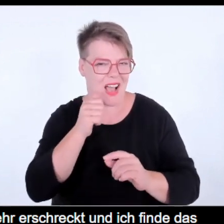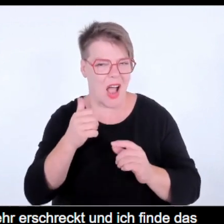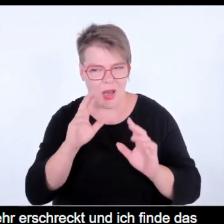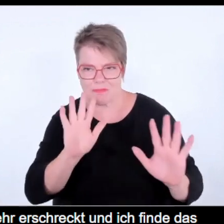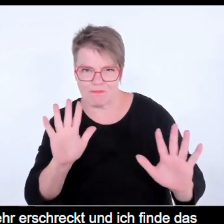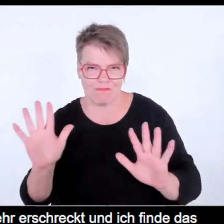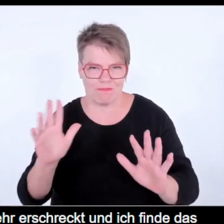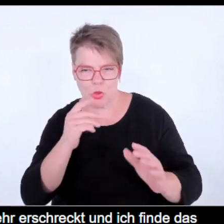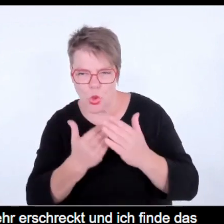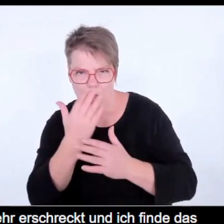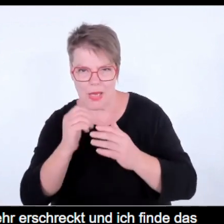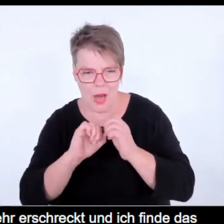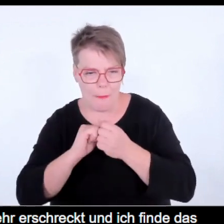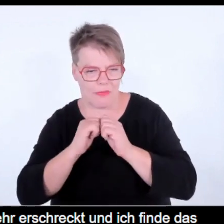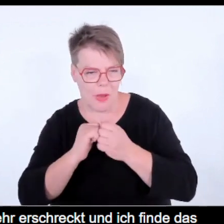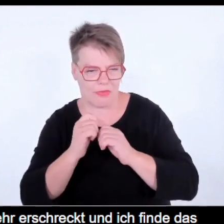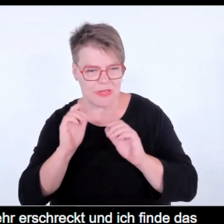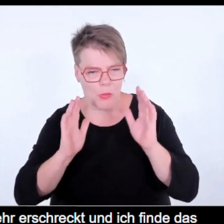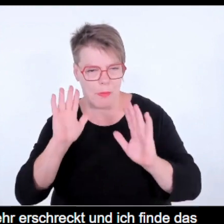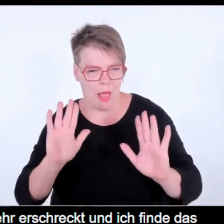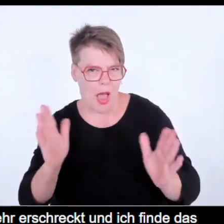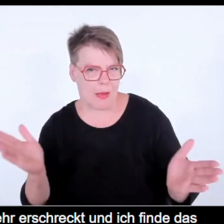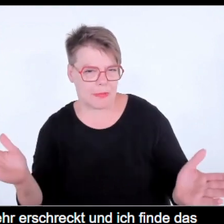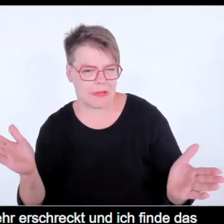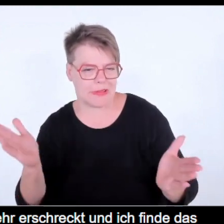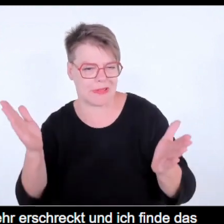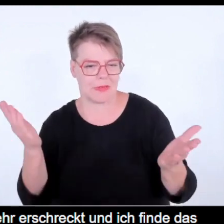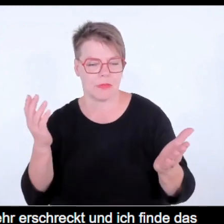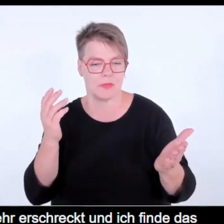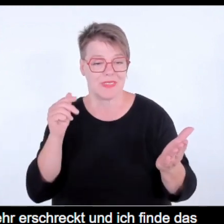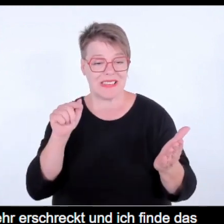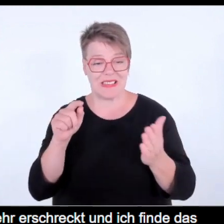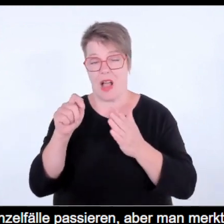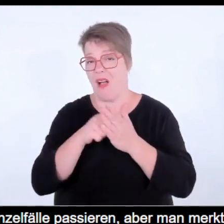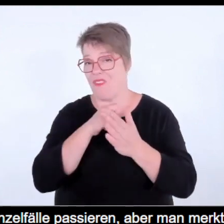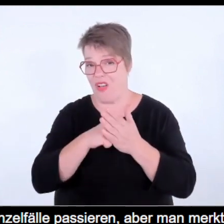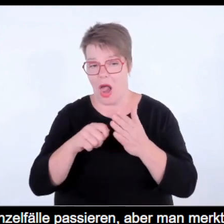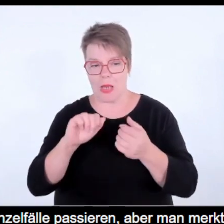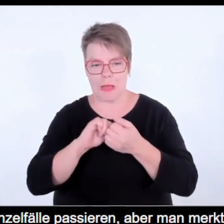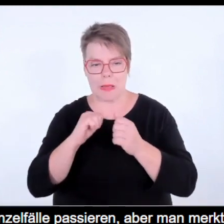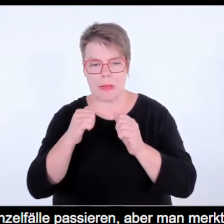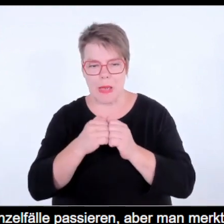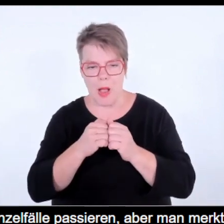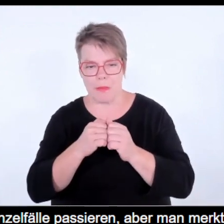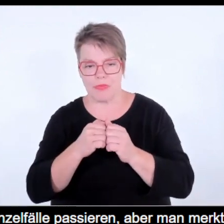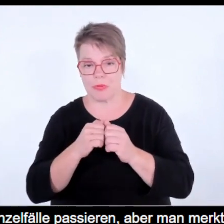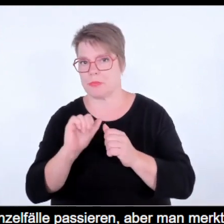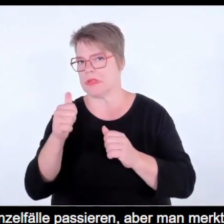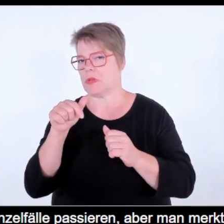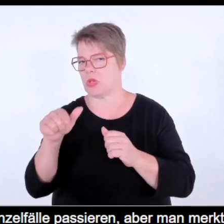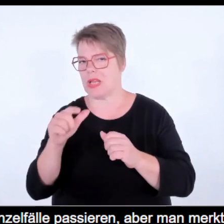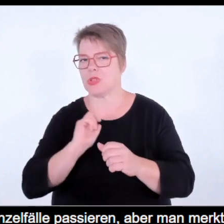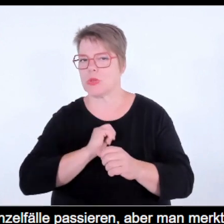Brutalität, die die Sorge macht. Und wo man, wo ich glaube, es auch gut daran täte, dass zumindest nach der Wahl man sich